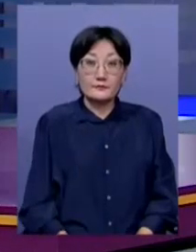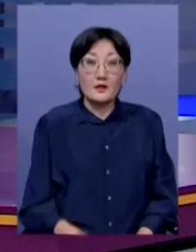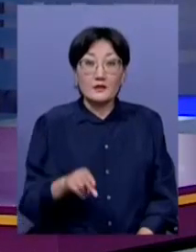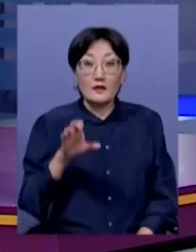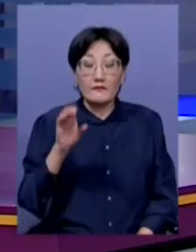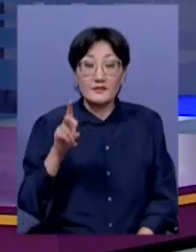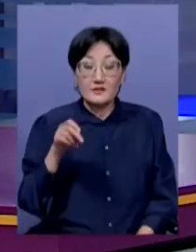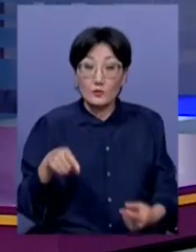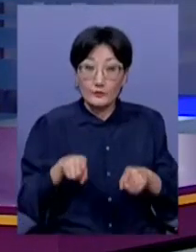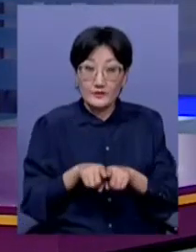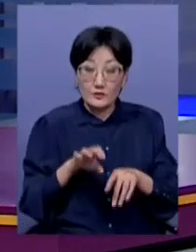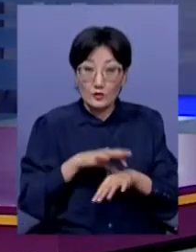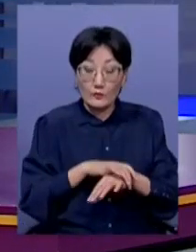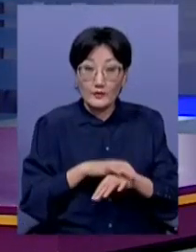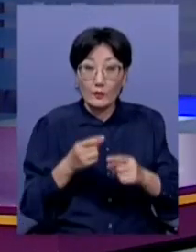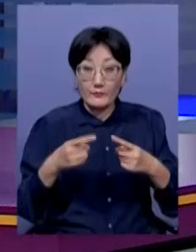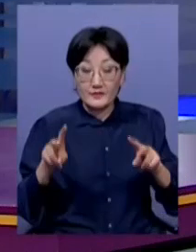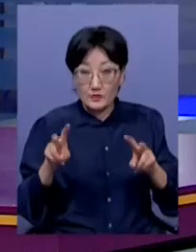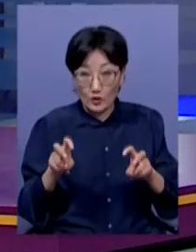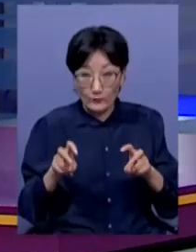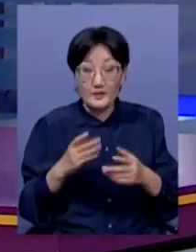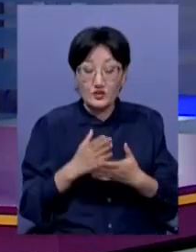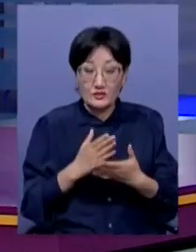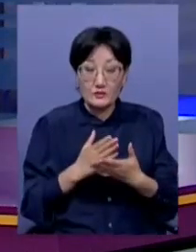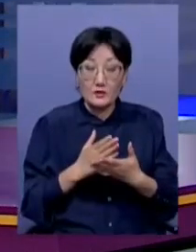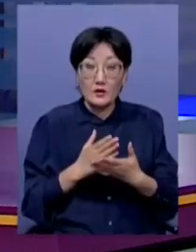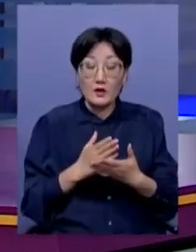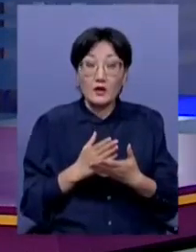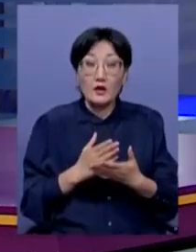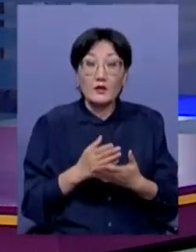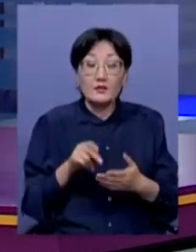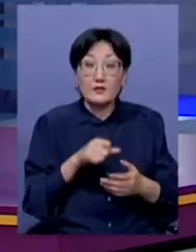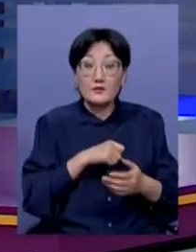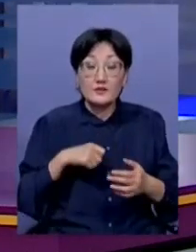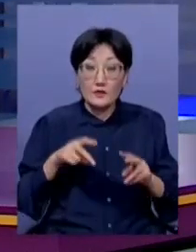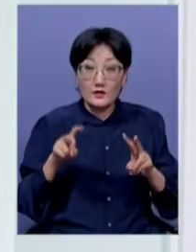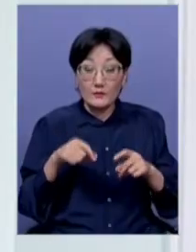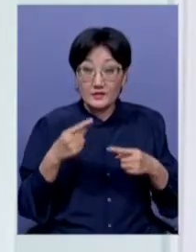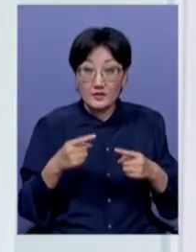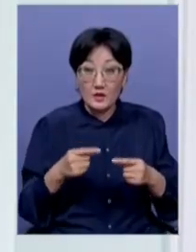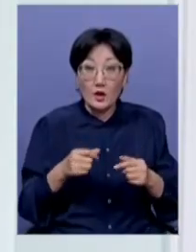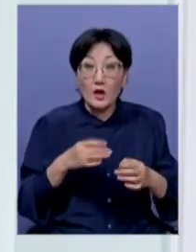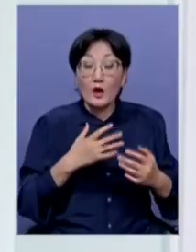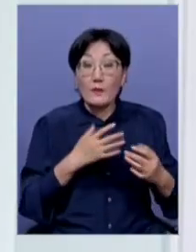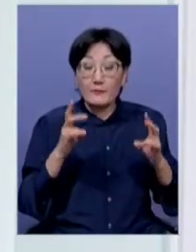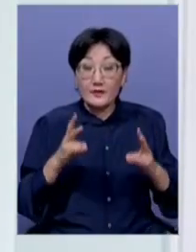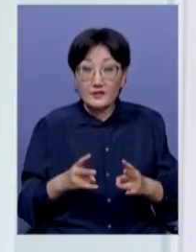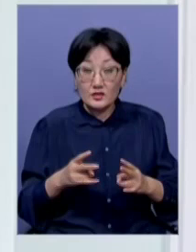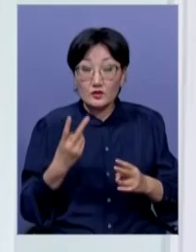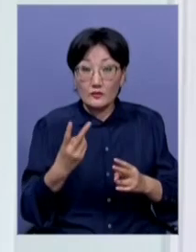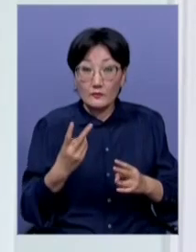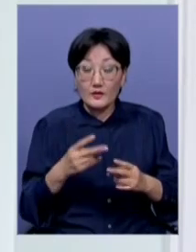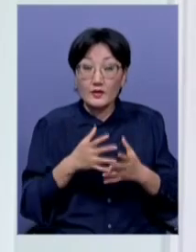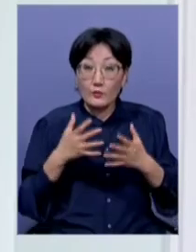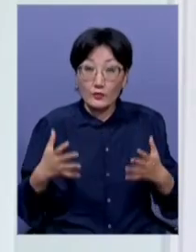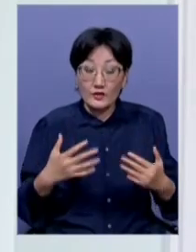Кавасаки подобный синдром, по-другому еще его называем мультивоспалительный синдром. Как само уже название говорит, поражение 2 и более